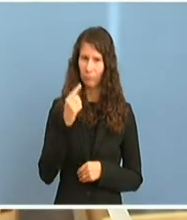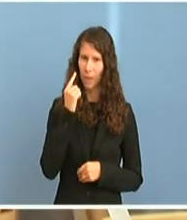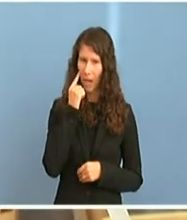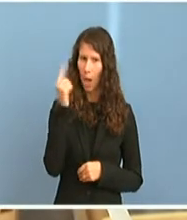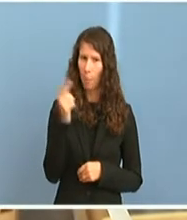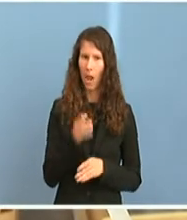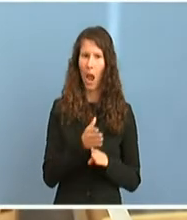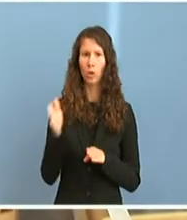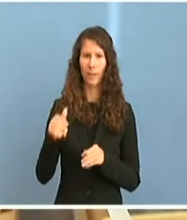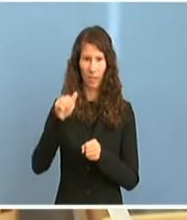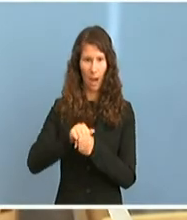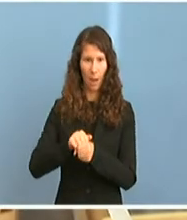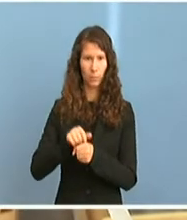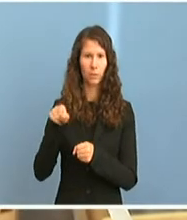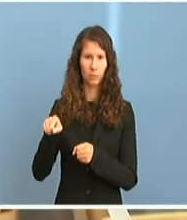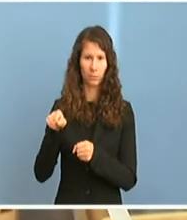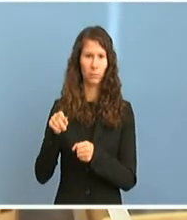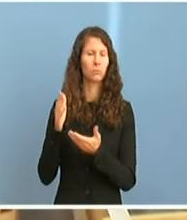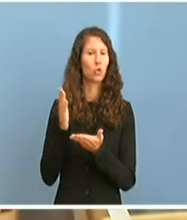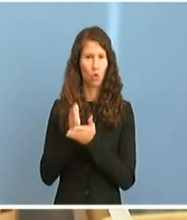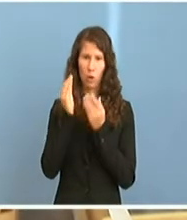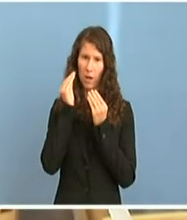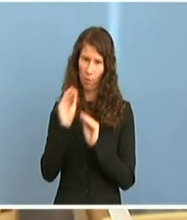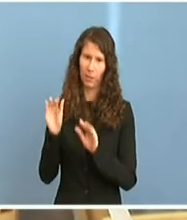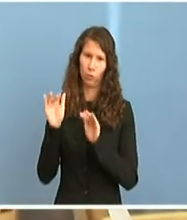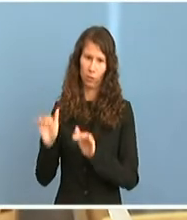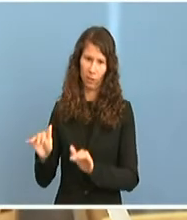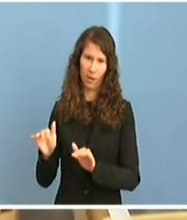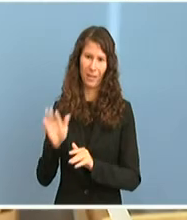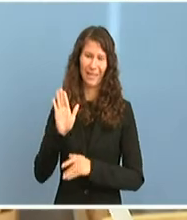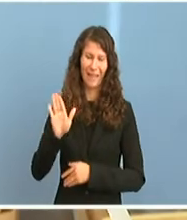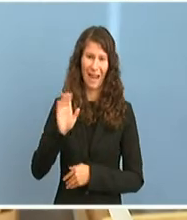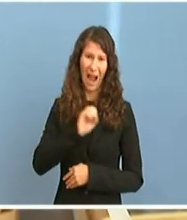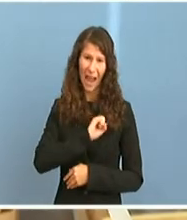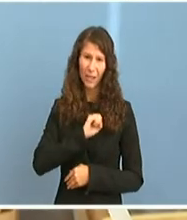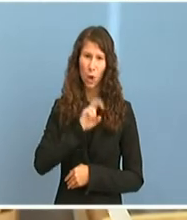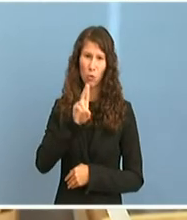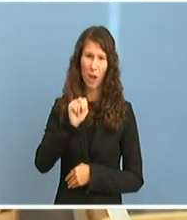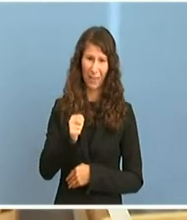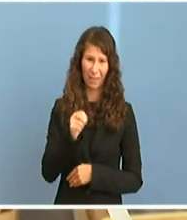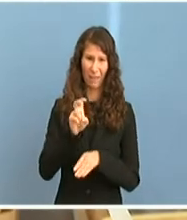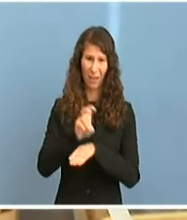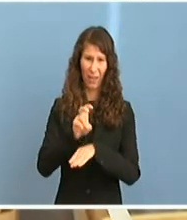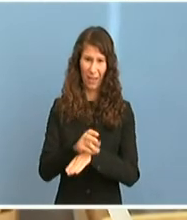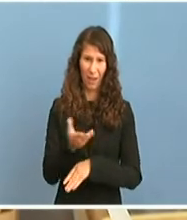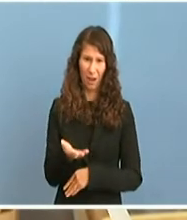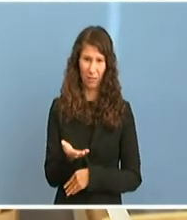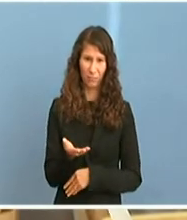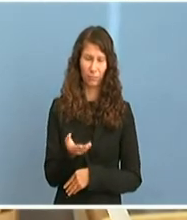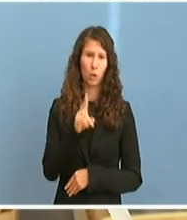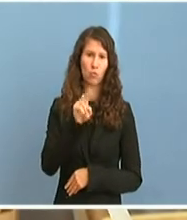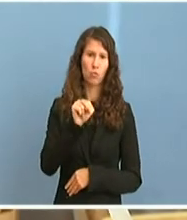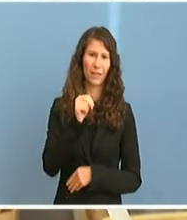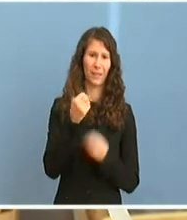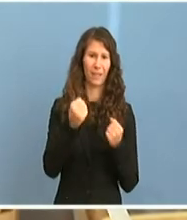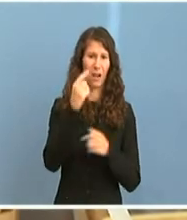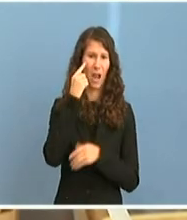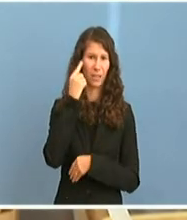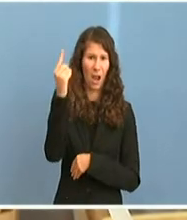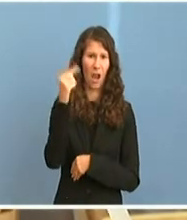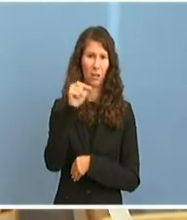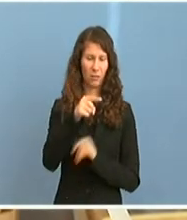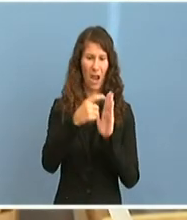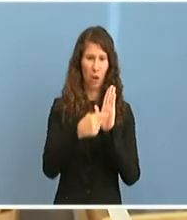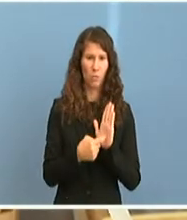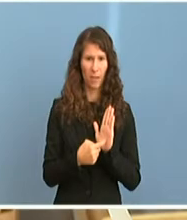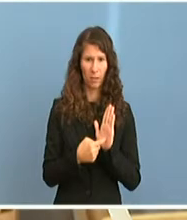Auswärtige Amt darüber informiert ist, wenn Ihr eigener UN-Vertreter entsprechend im UN-Sicherheitsrat argumentiert.